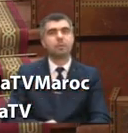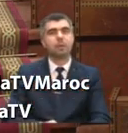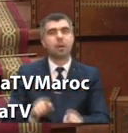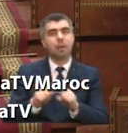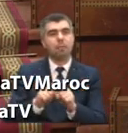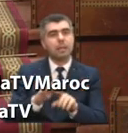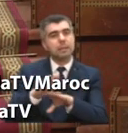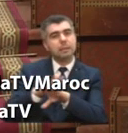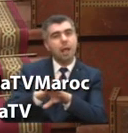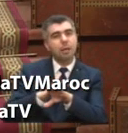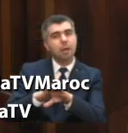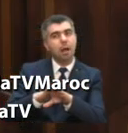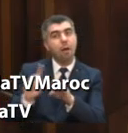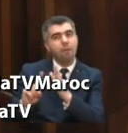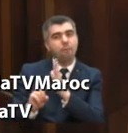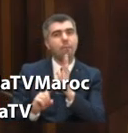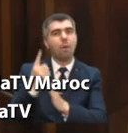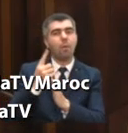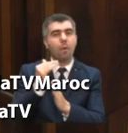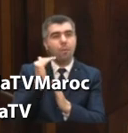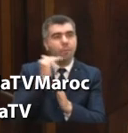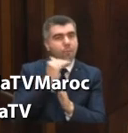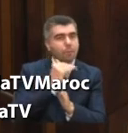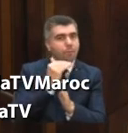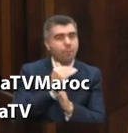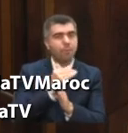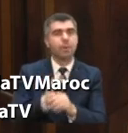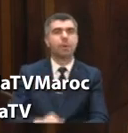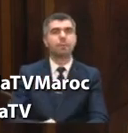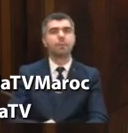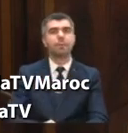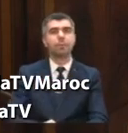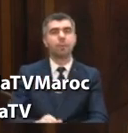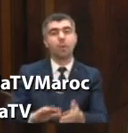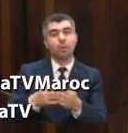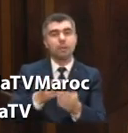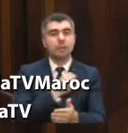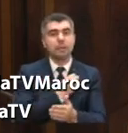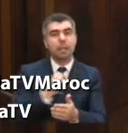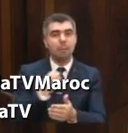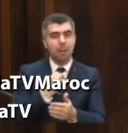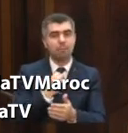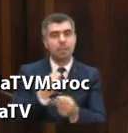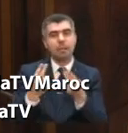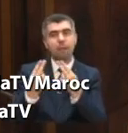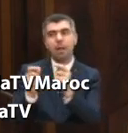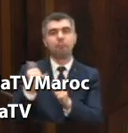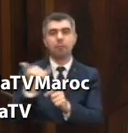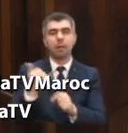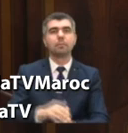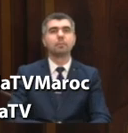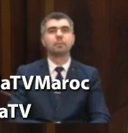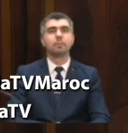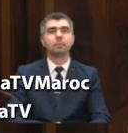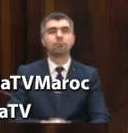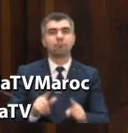الاستباقية والاستشرافية اللي جعلت من الأولويات ديالها الصحة ديال المواطنين. كما نعتز